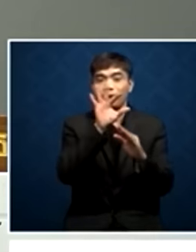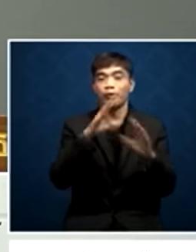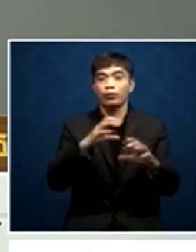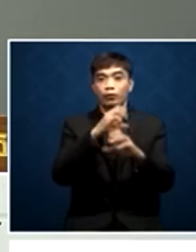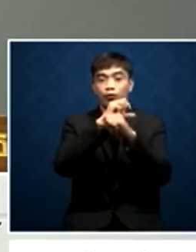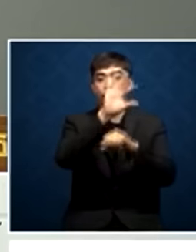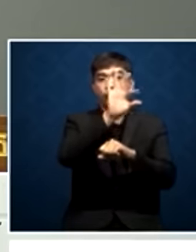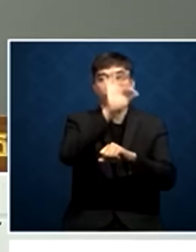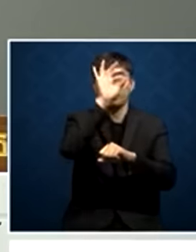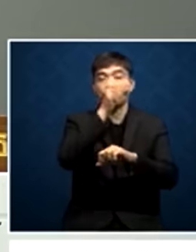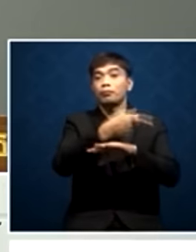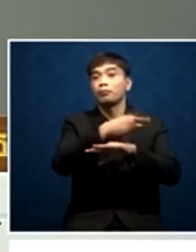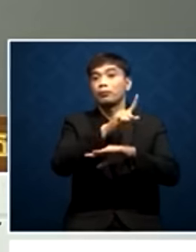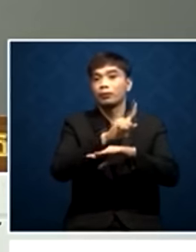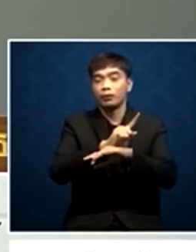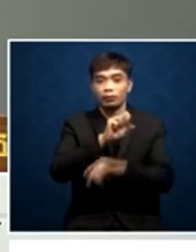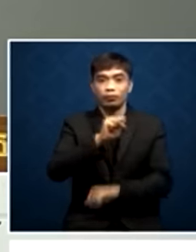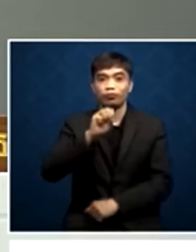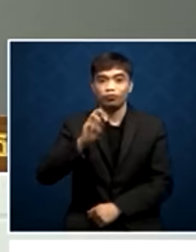ภานะครับ